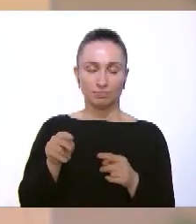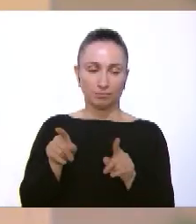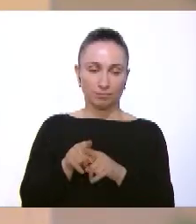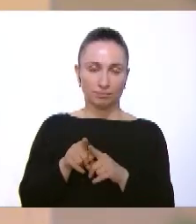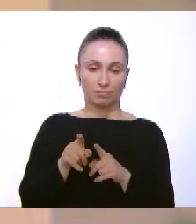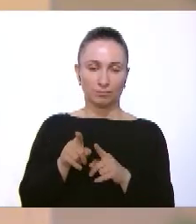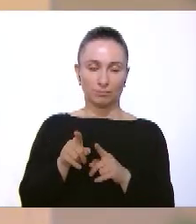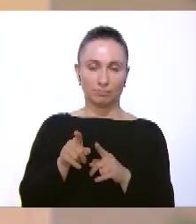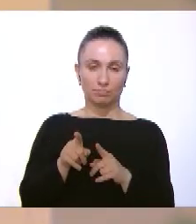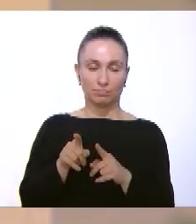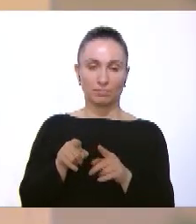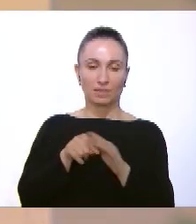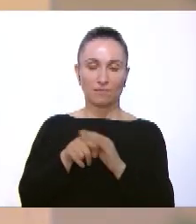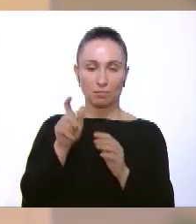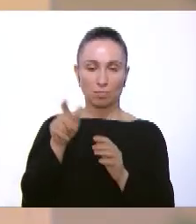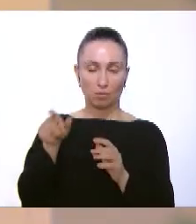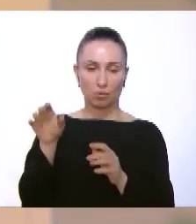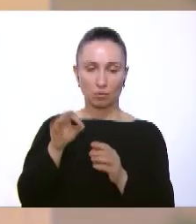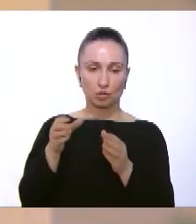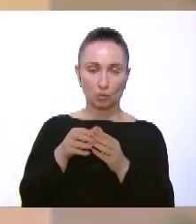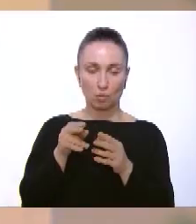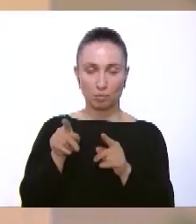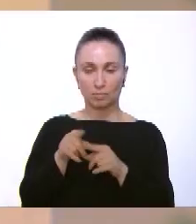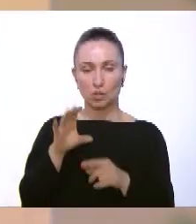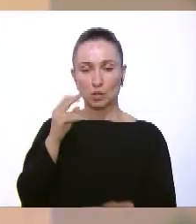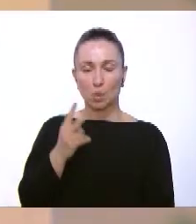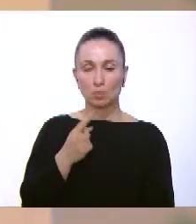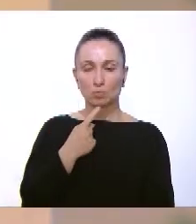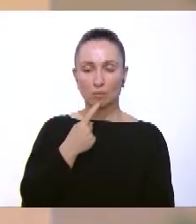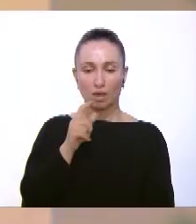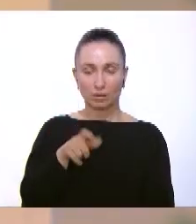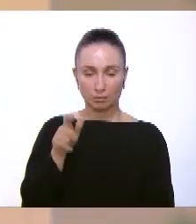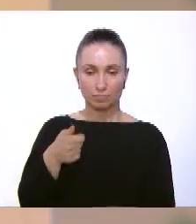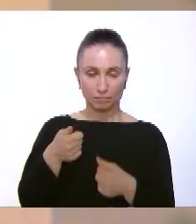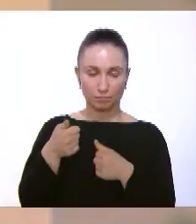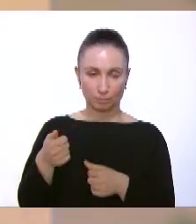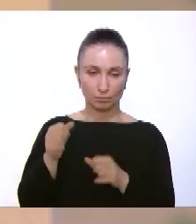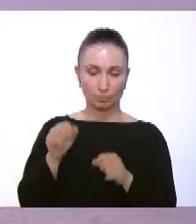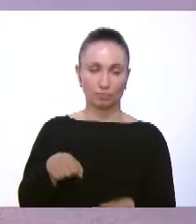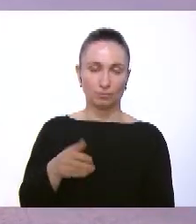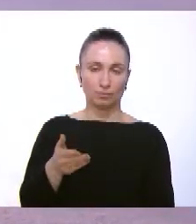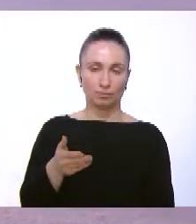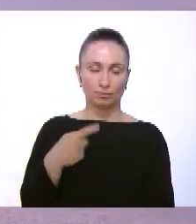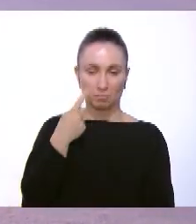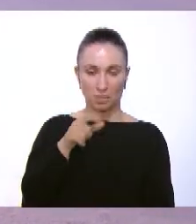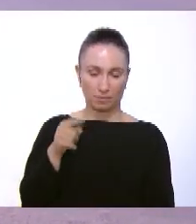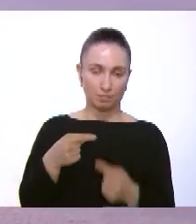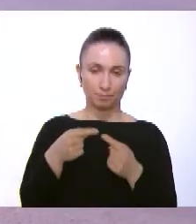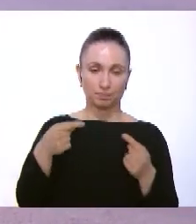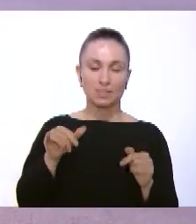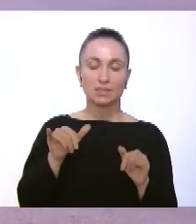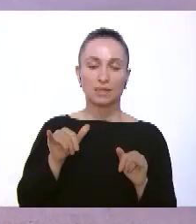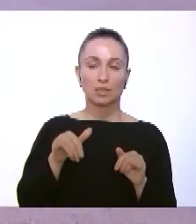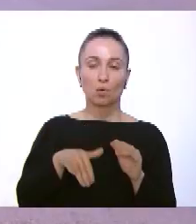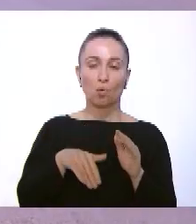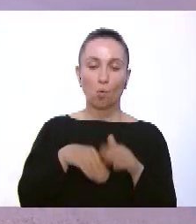ესეთი დევნილი მოსახლეობის ჯგუფებზე, სოციალურად შეჭირვებულთა სტატუსის მქონე პირებზე და ასე შემდეგ, სადაც